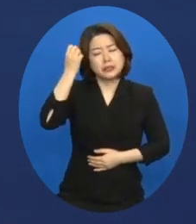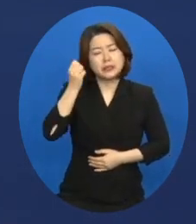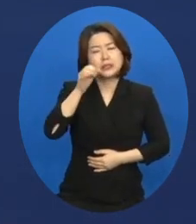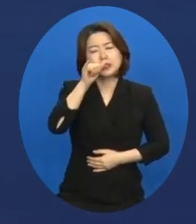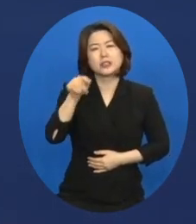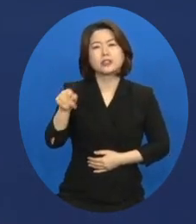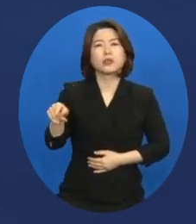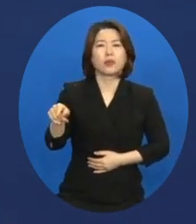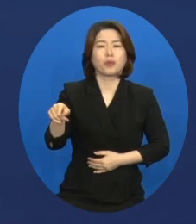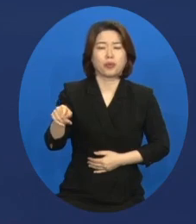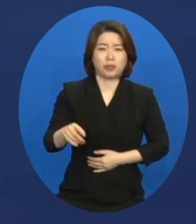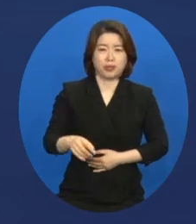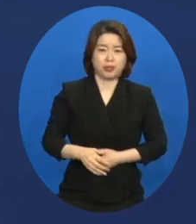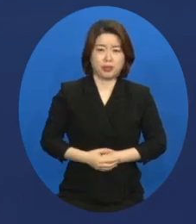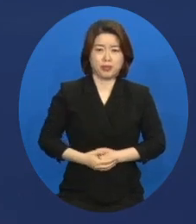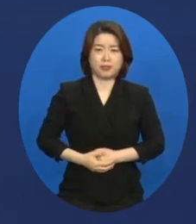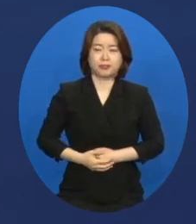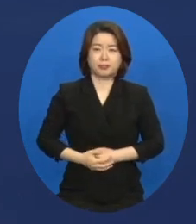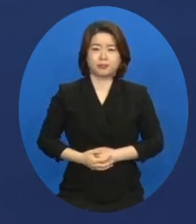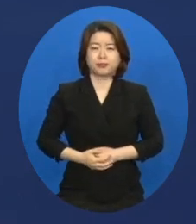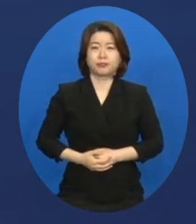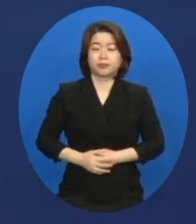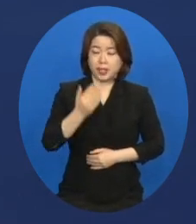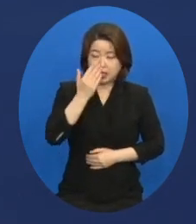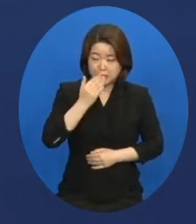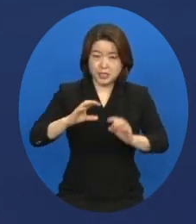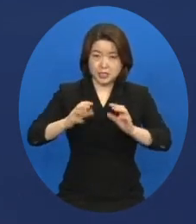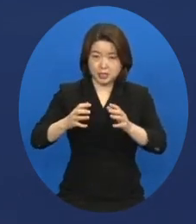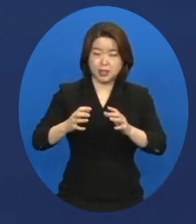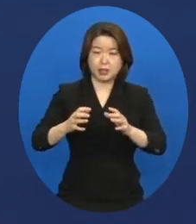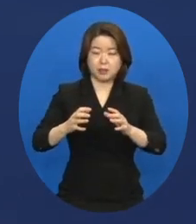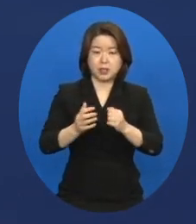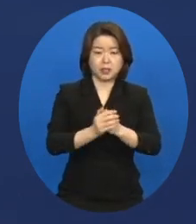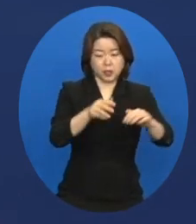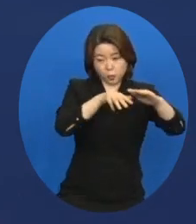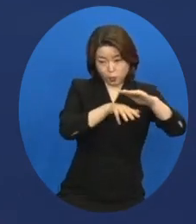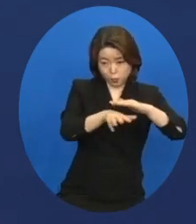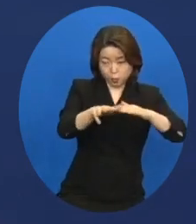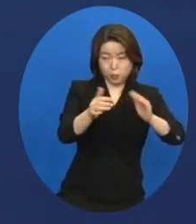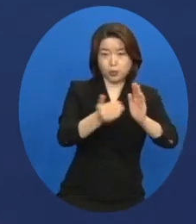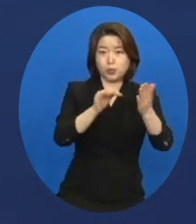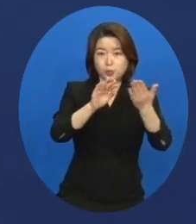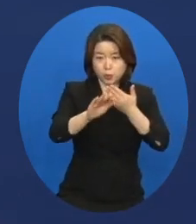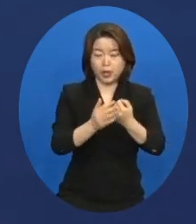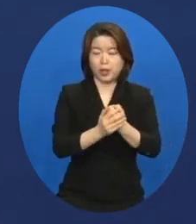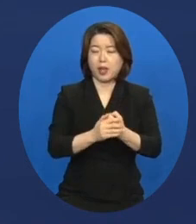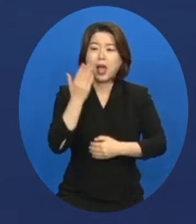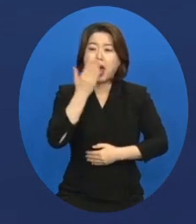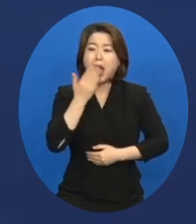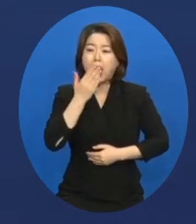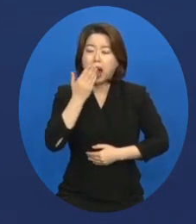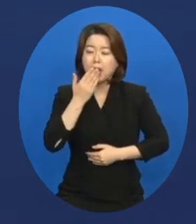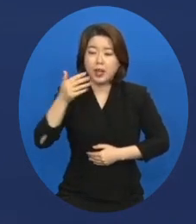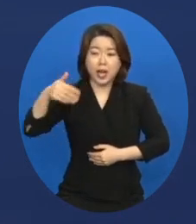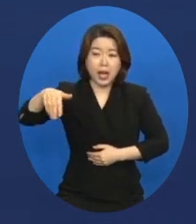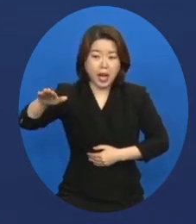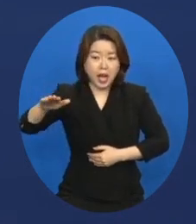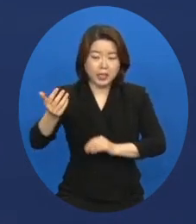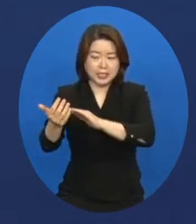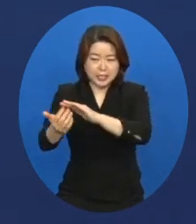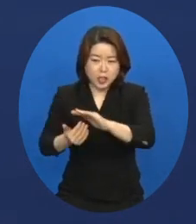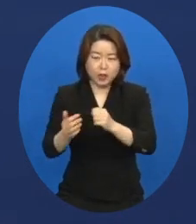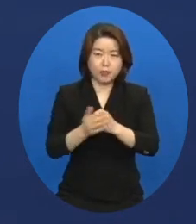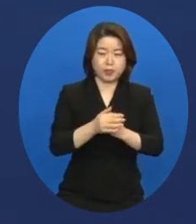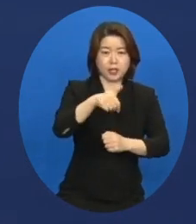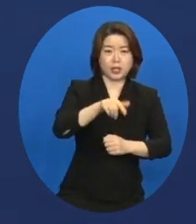있는 땅입니다. 이스라엘 백성들이 출애굽하고 가나안 땅 가기 바로 직전에